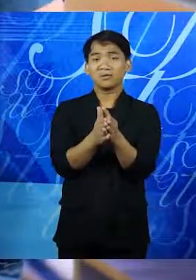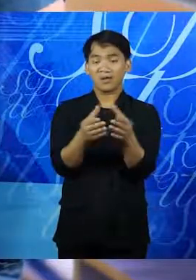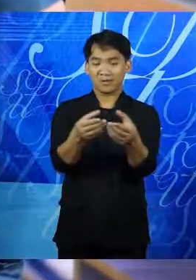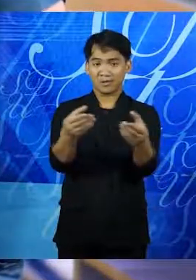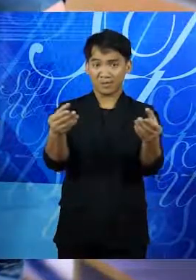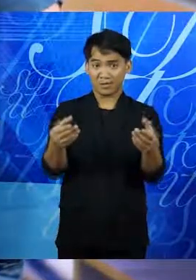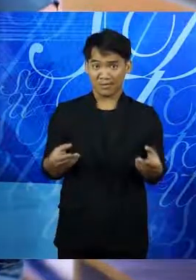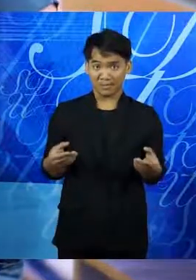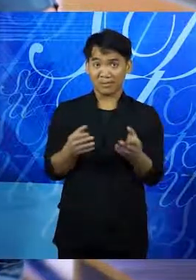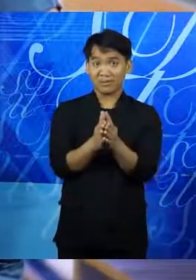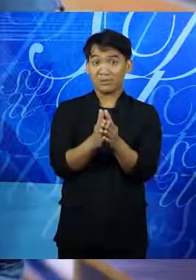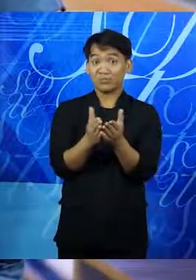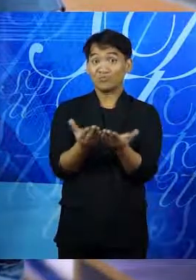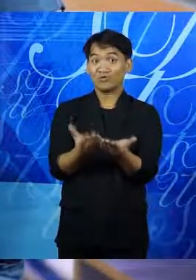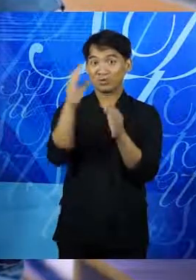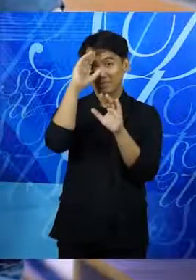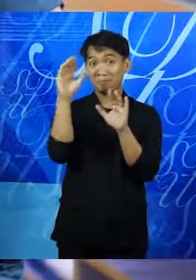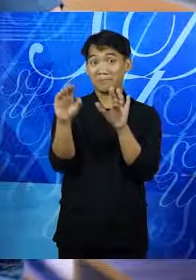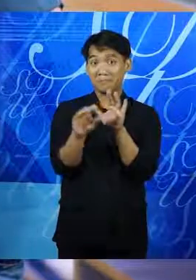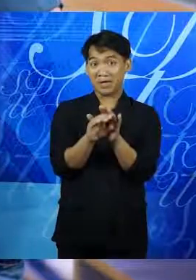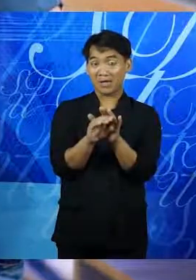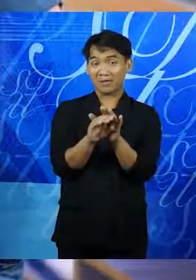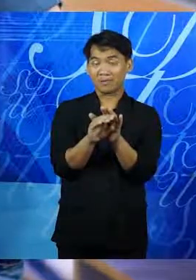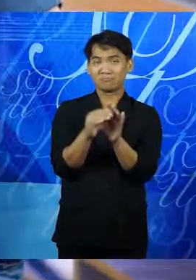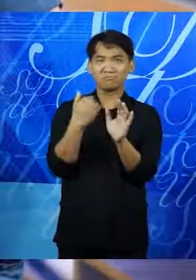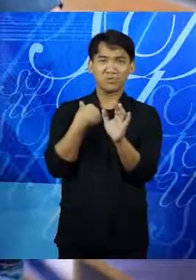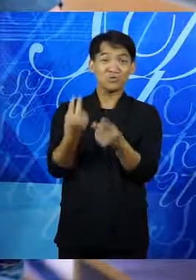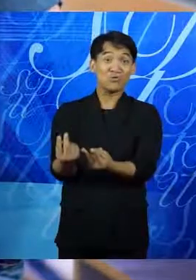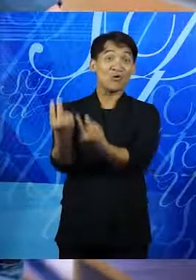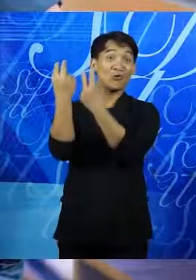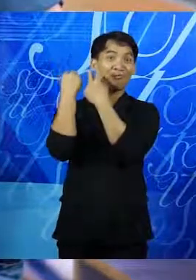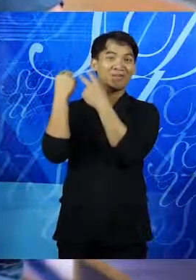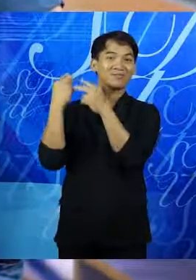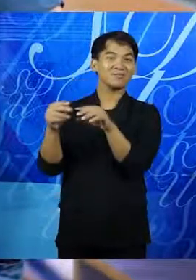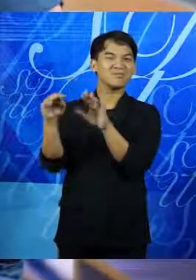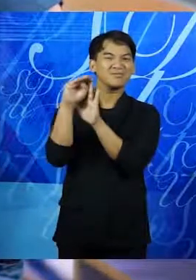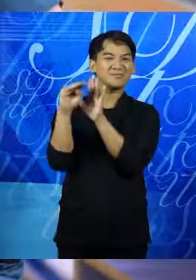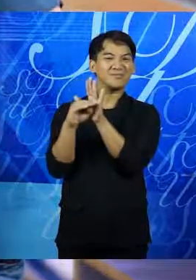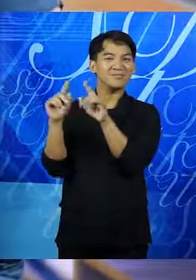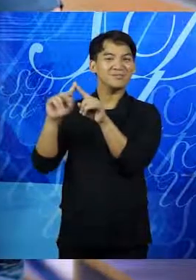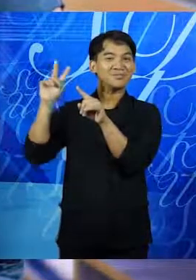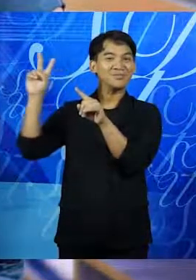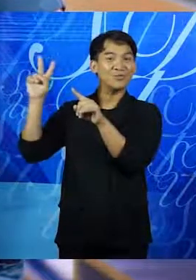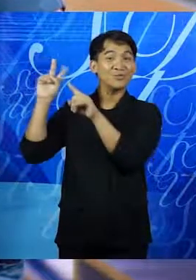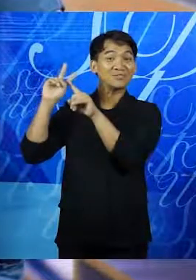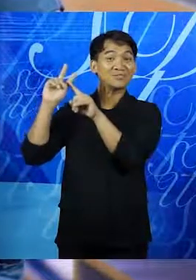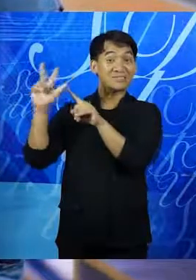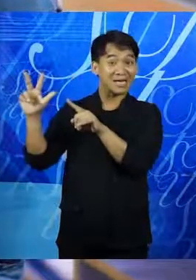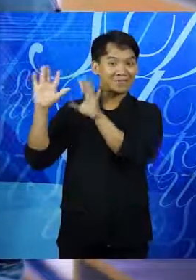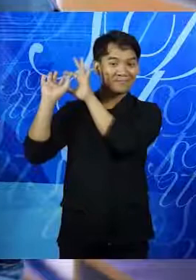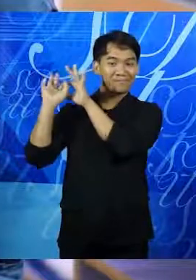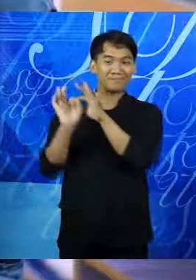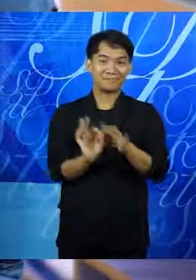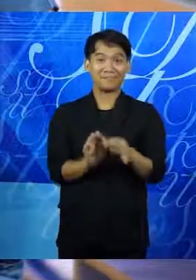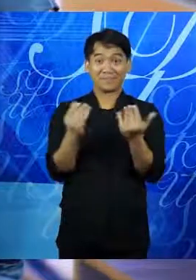กว่าสมุดภาพซึ่งในสมุดภาพนี้ใช้มาตั้งแต่ขั้นตอนที่2นะคะขั้นตอนที่3แล้วขั้นตอนที่